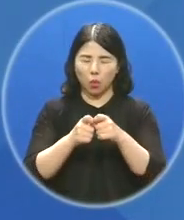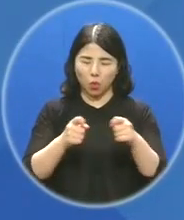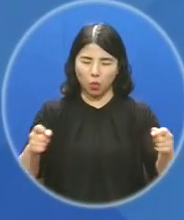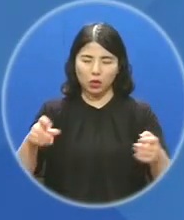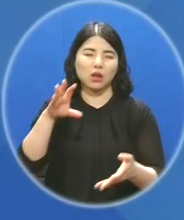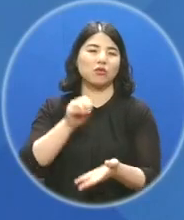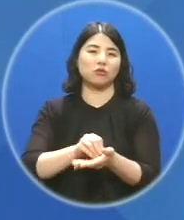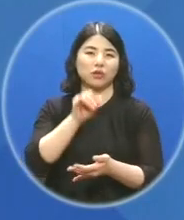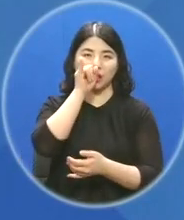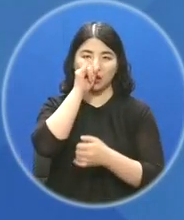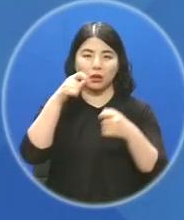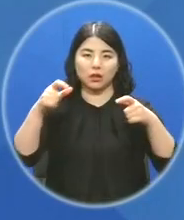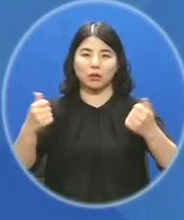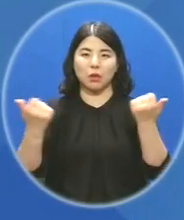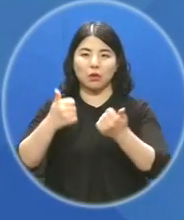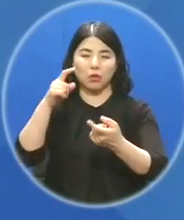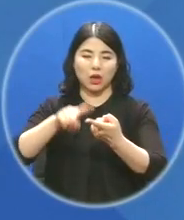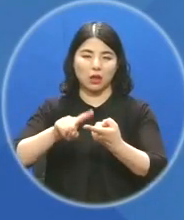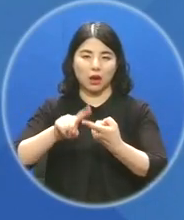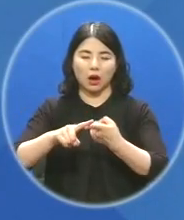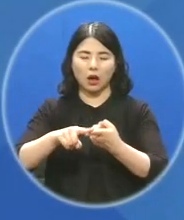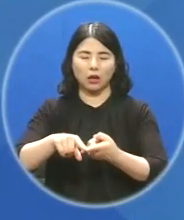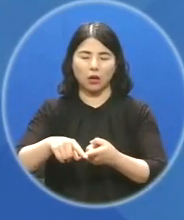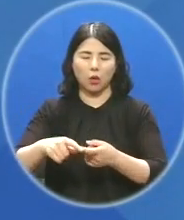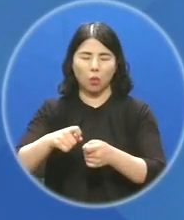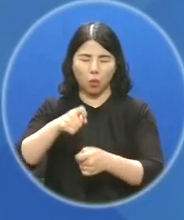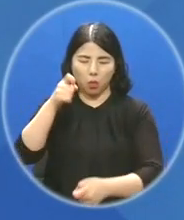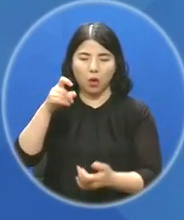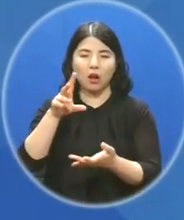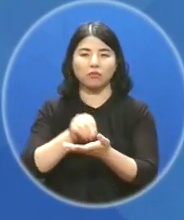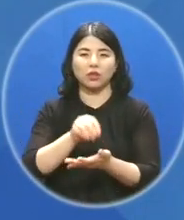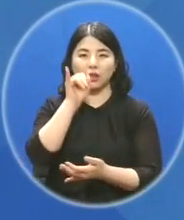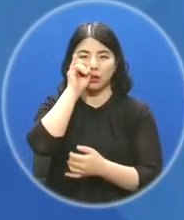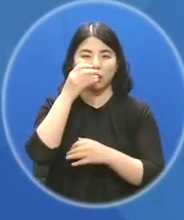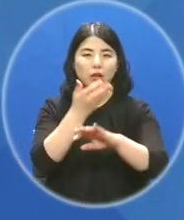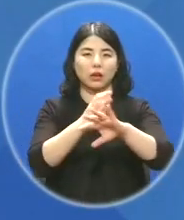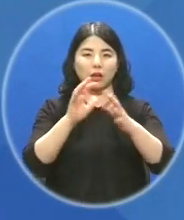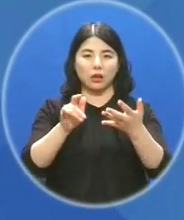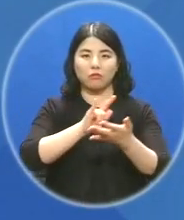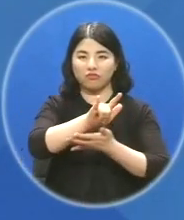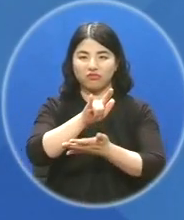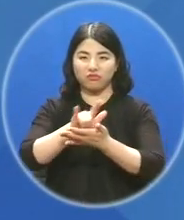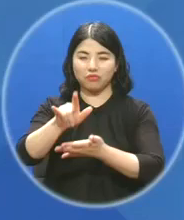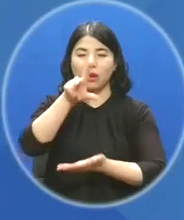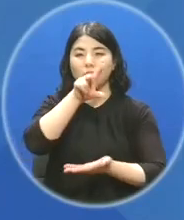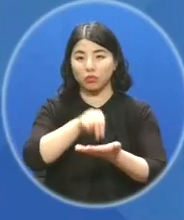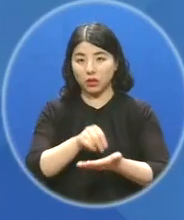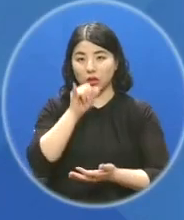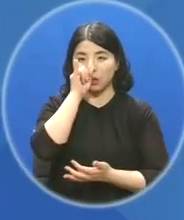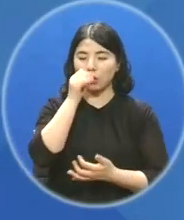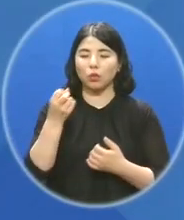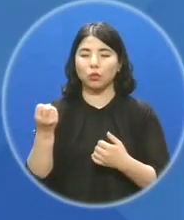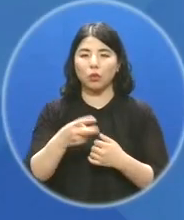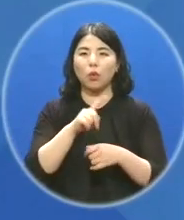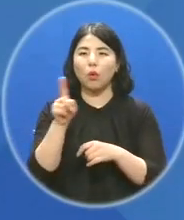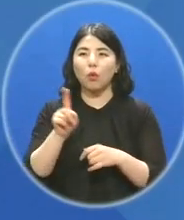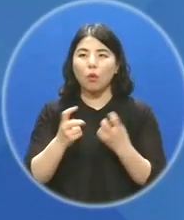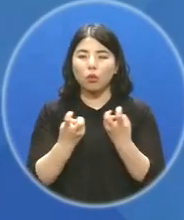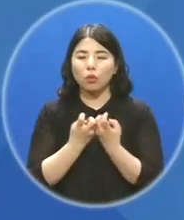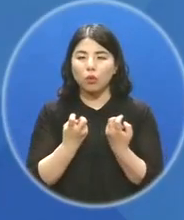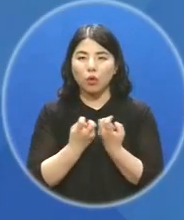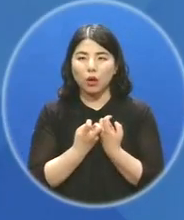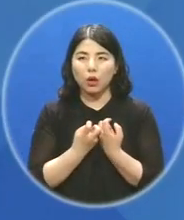지방 정치, 지방 의회를 둘러싼 그동안 뭐 해외 외유 파동 같은 것들 있지 않습니까? 그러니까 이런 것들을 어떻게 좀